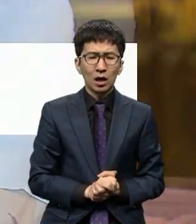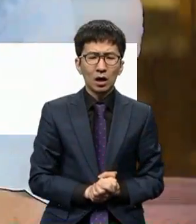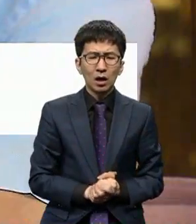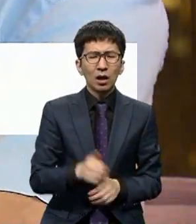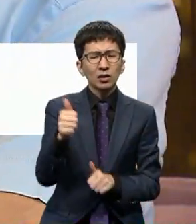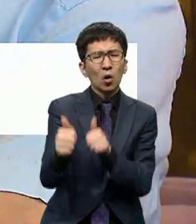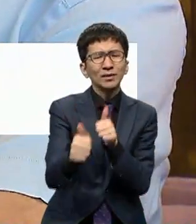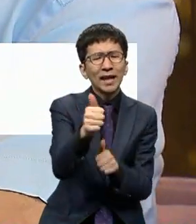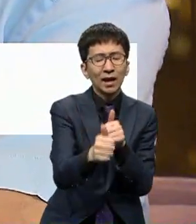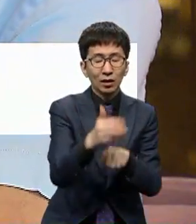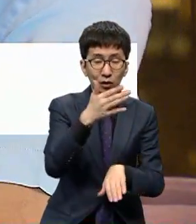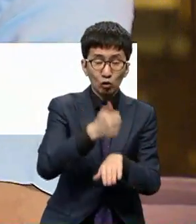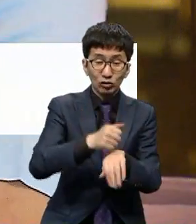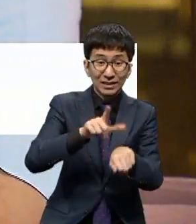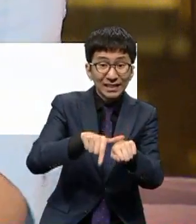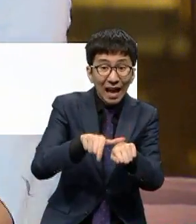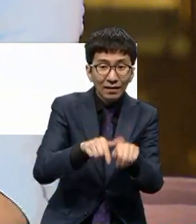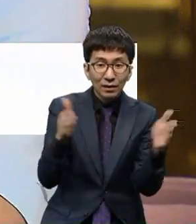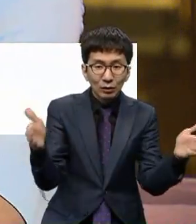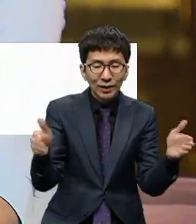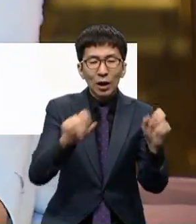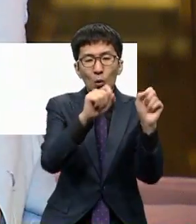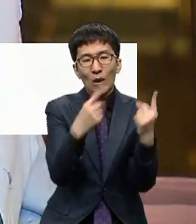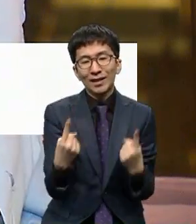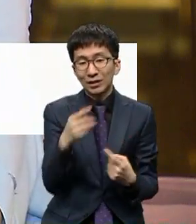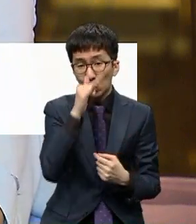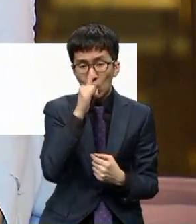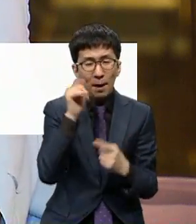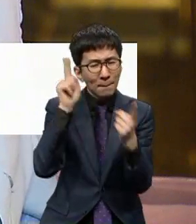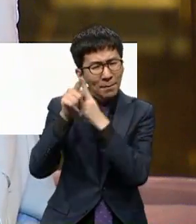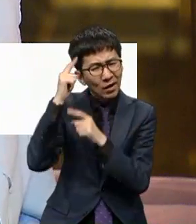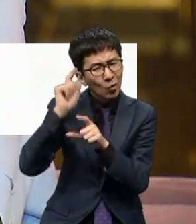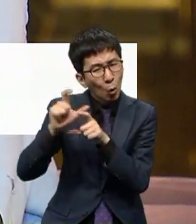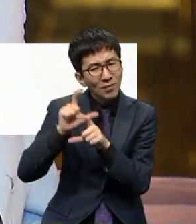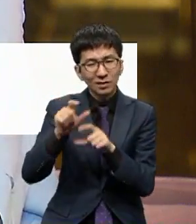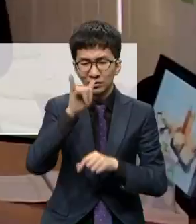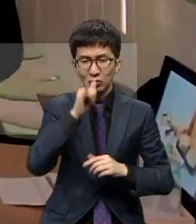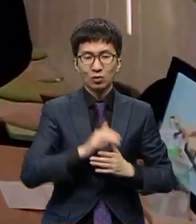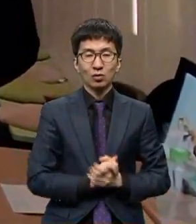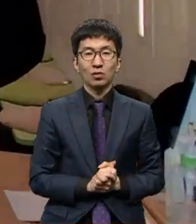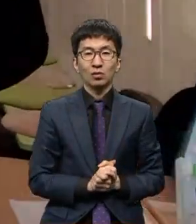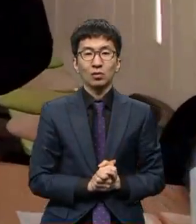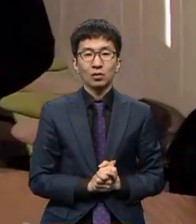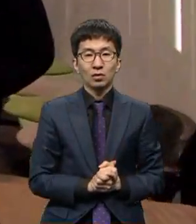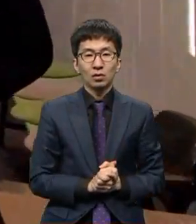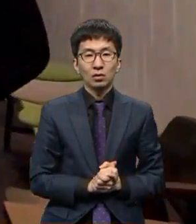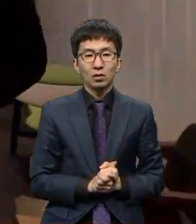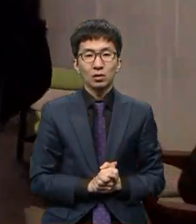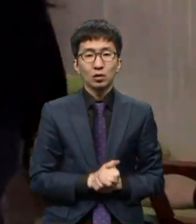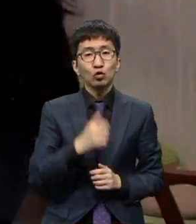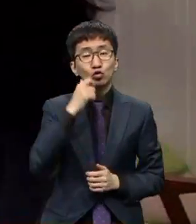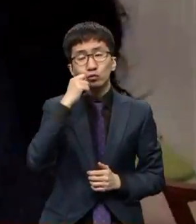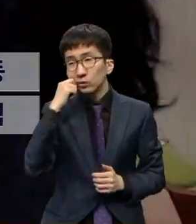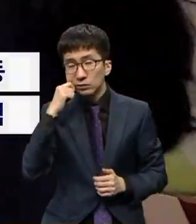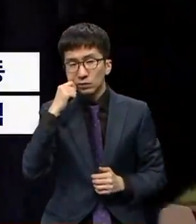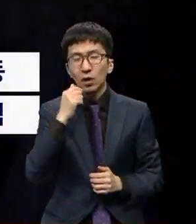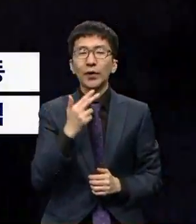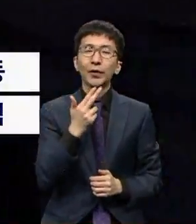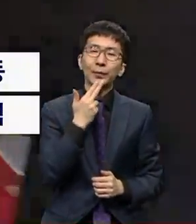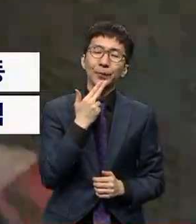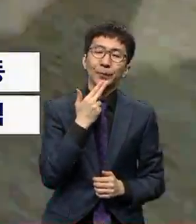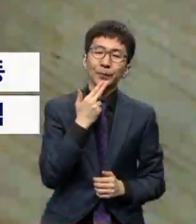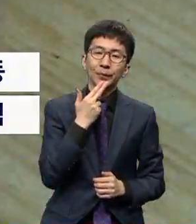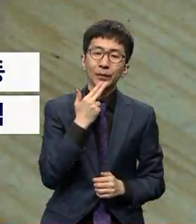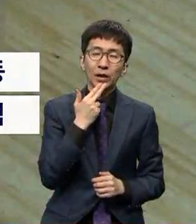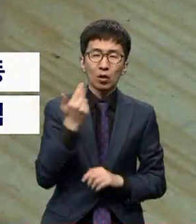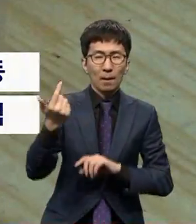때문에 타임 세일 한다든지 제가 아침 오면은 매일매일 고민을 해요. 인지도가 낮은 소규모 커피점들은 차별화를